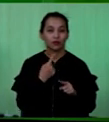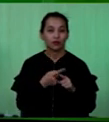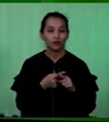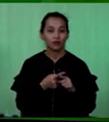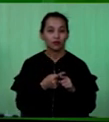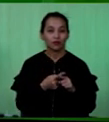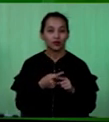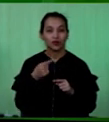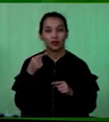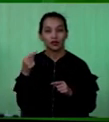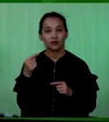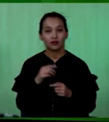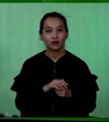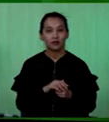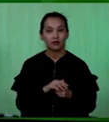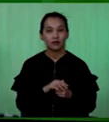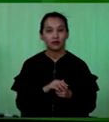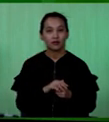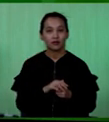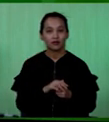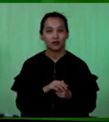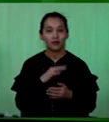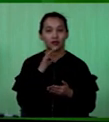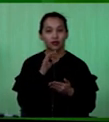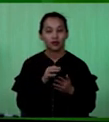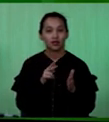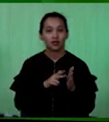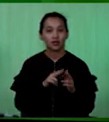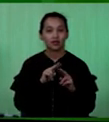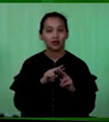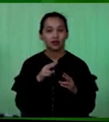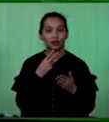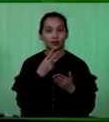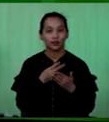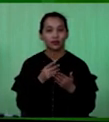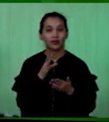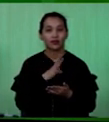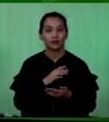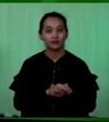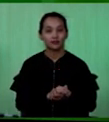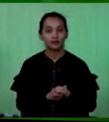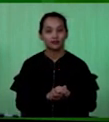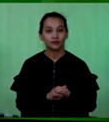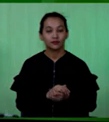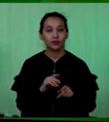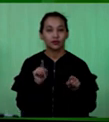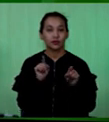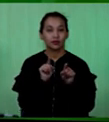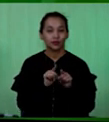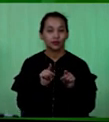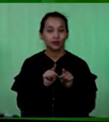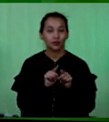so'ng ayirish amali, so'ngida esa natija 8 kilogramni ko'rsatdi. Xuddi shu